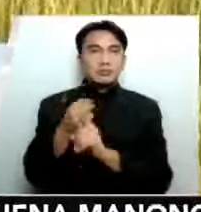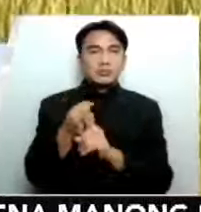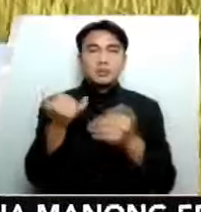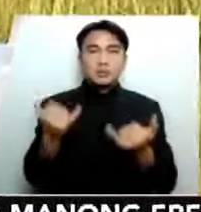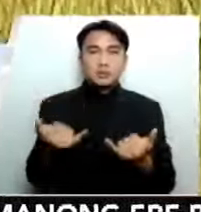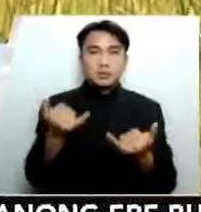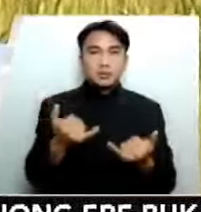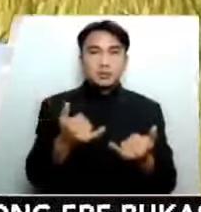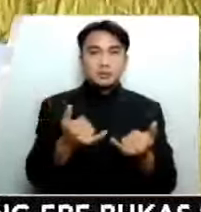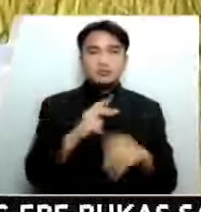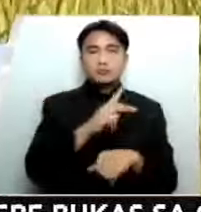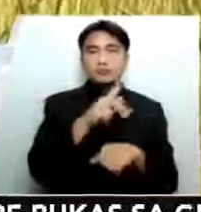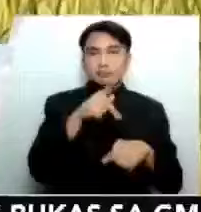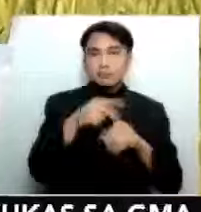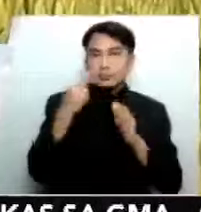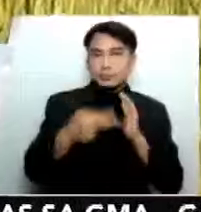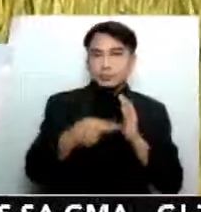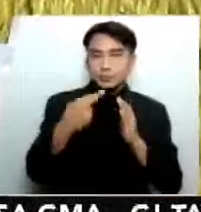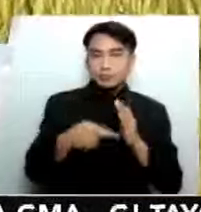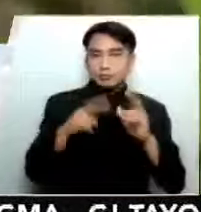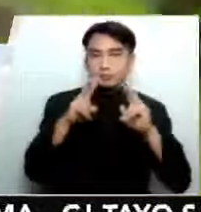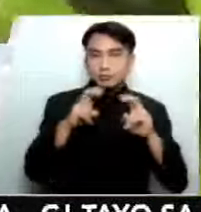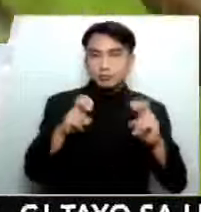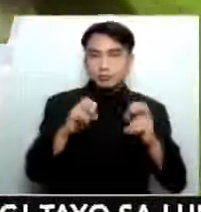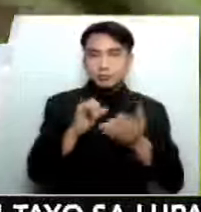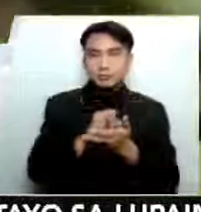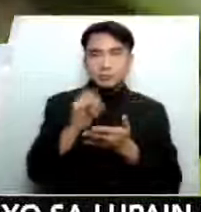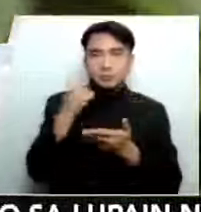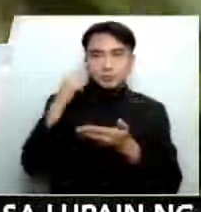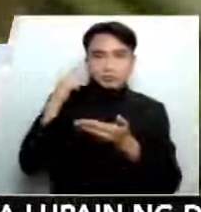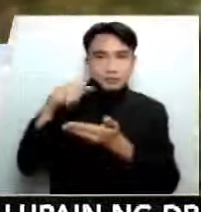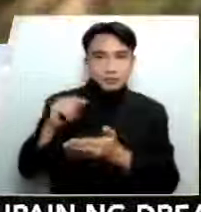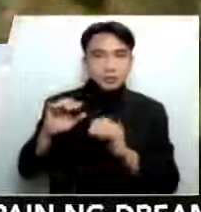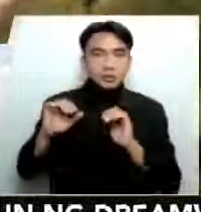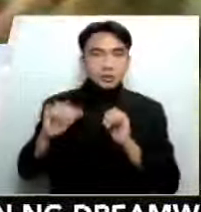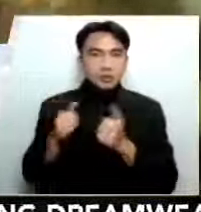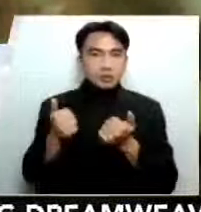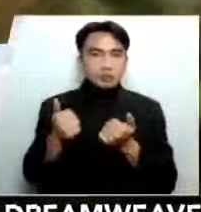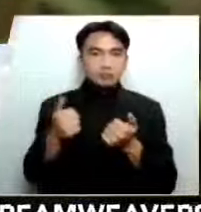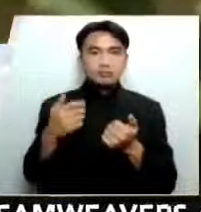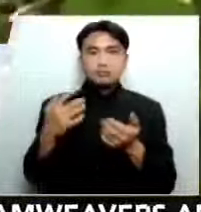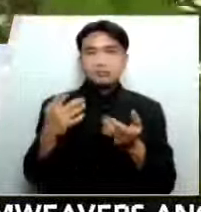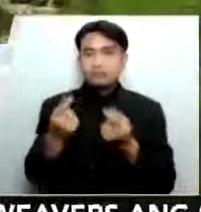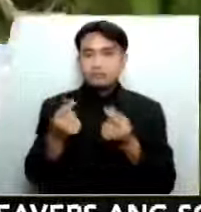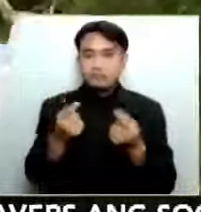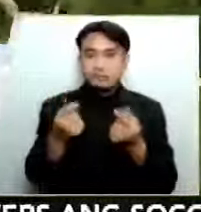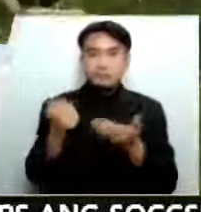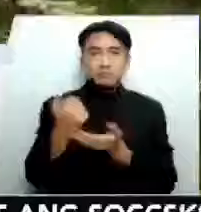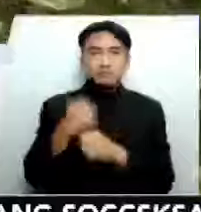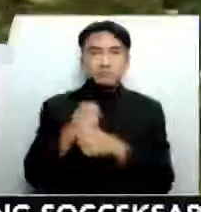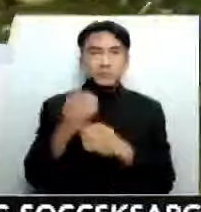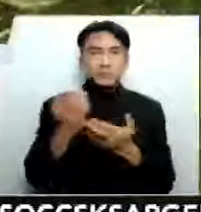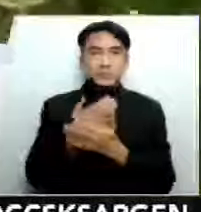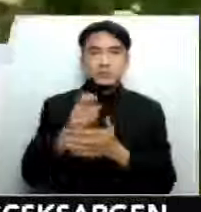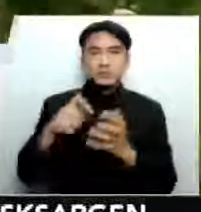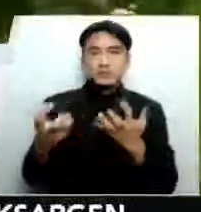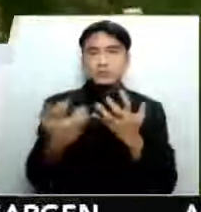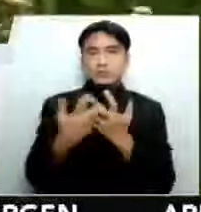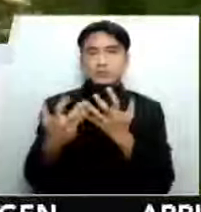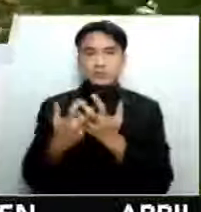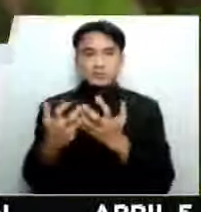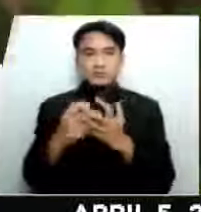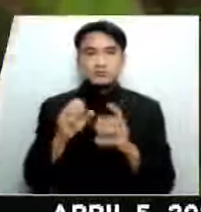Rice Research Institute para makalikha ng mga variety ng palay na kayang umangkop sa iba't ibang kondisyon sa iba't ibang lugar sa